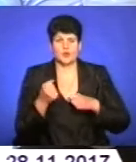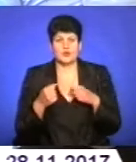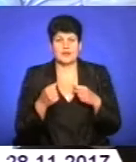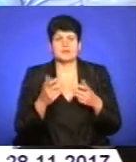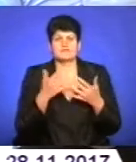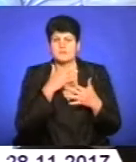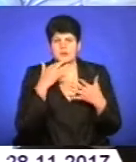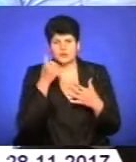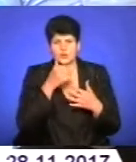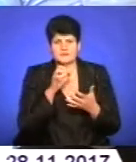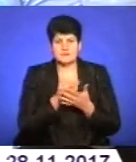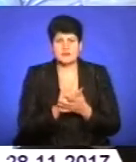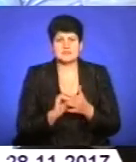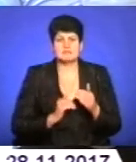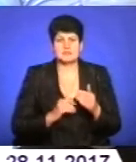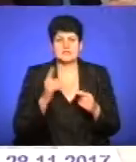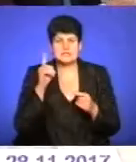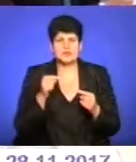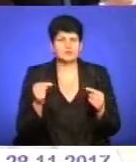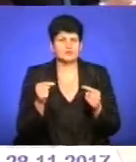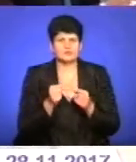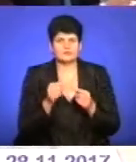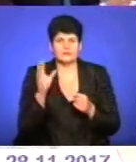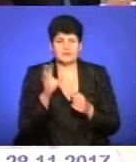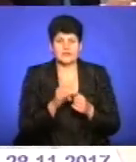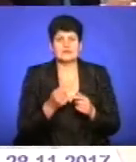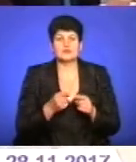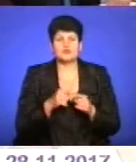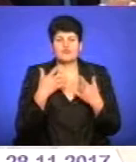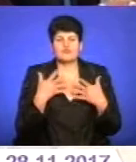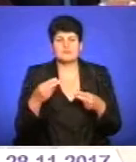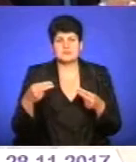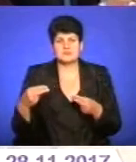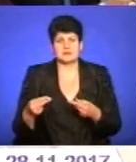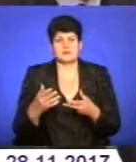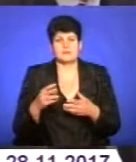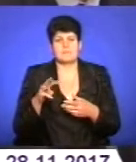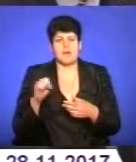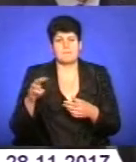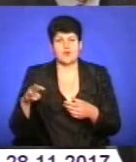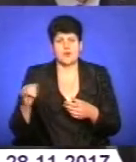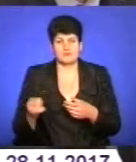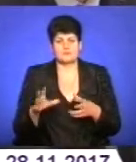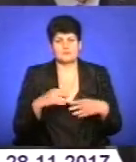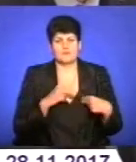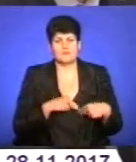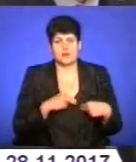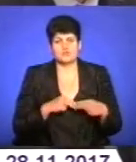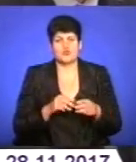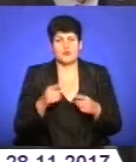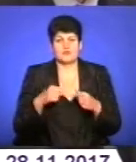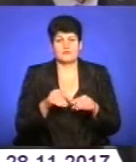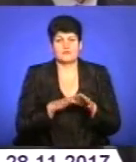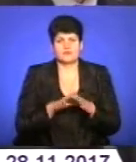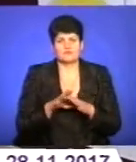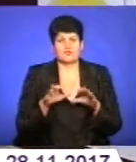років займаються бізнесом та знають усі тонкощі. Для цього центр уже уклав меморандум про співпрацю з органами виконавчої влади області,